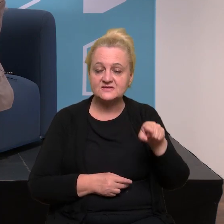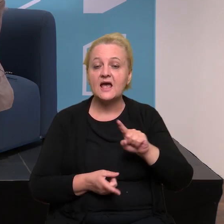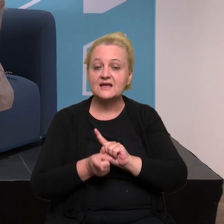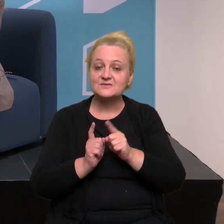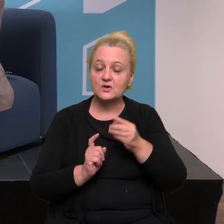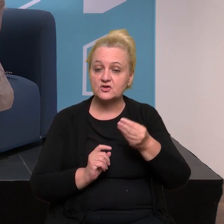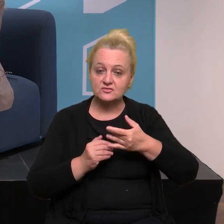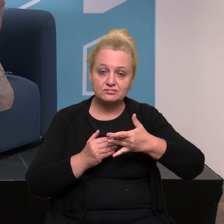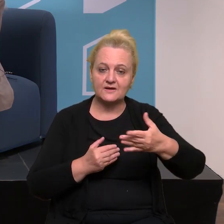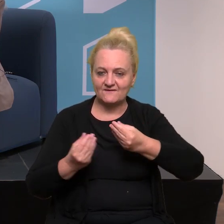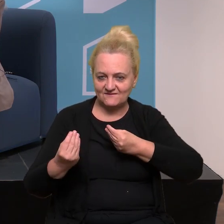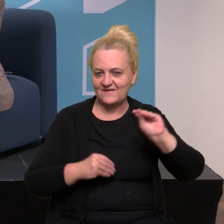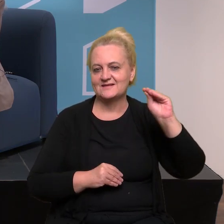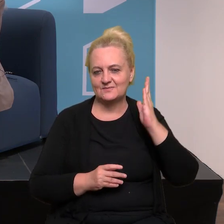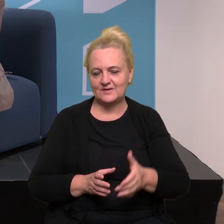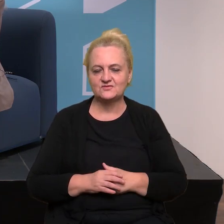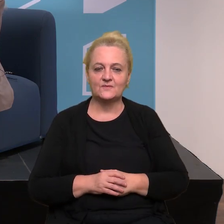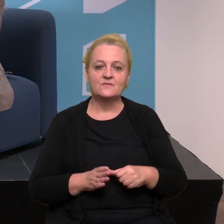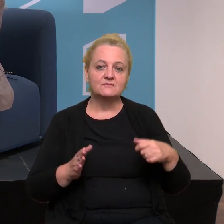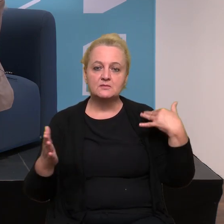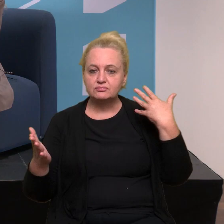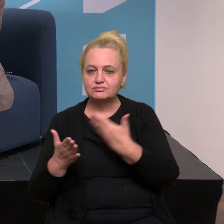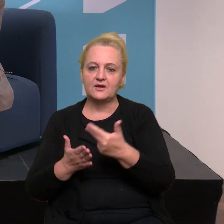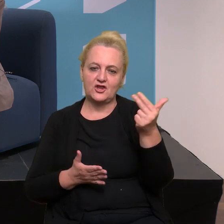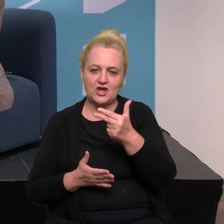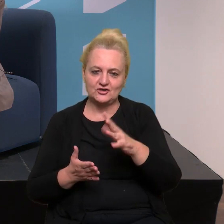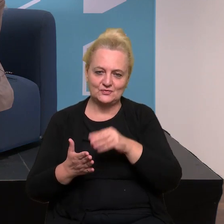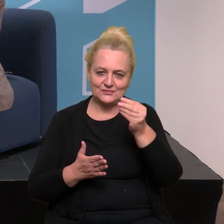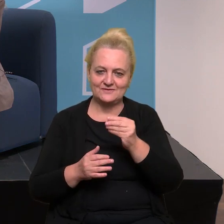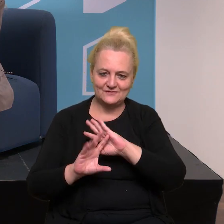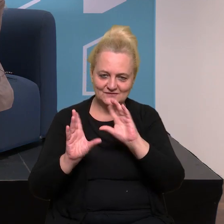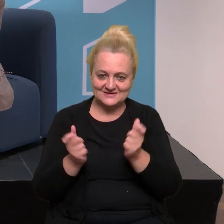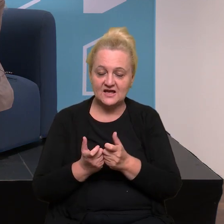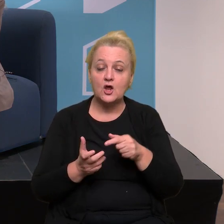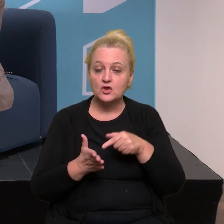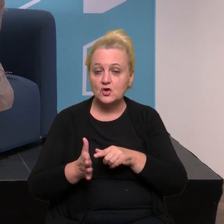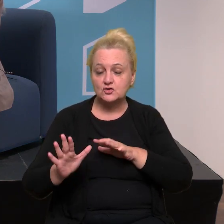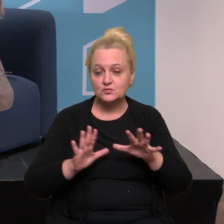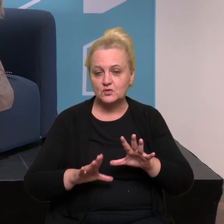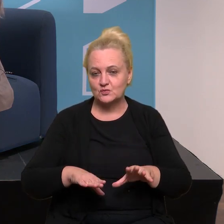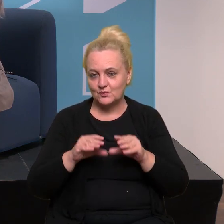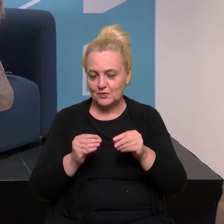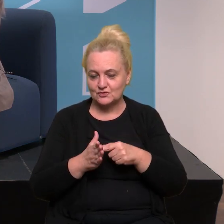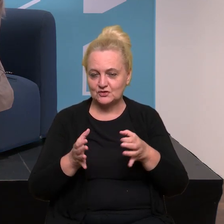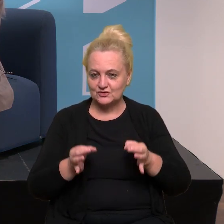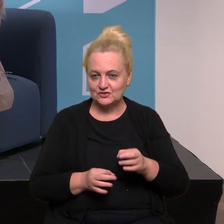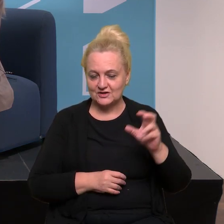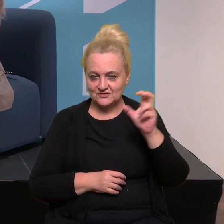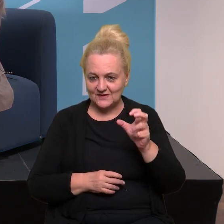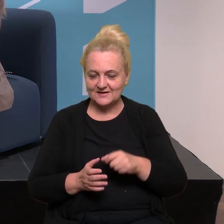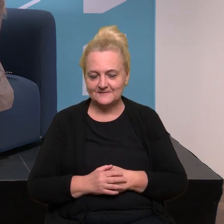będzie jeszcze, proszę Państwa, wiele i to aż do niedzieli włącznie. Dlatego w ten sposób rozpoczęliśmy dzisiaj w